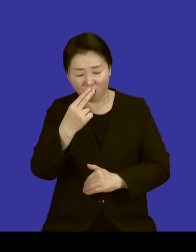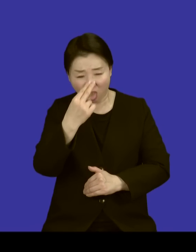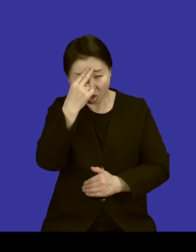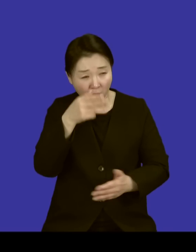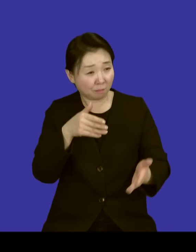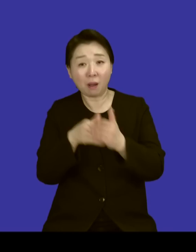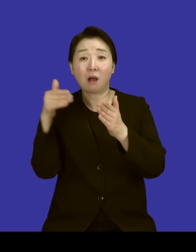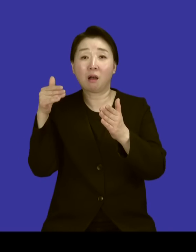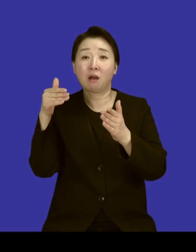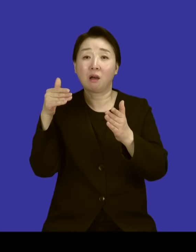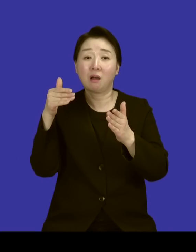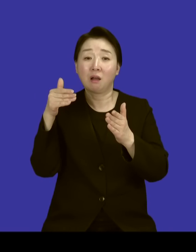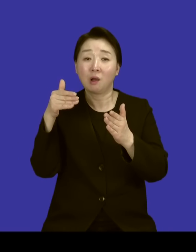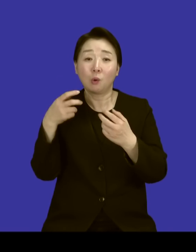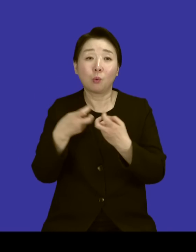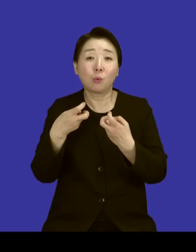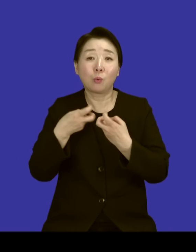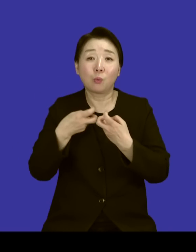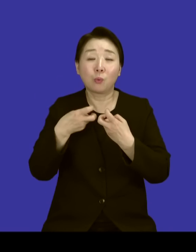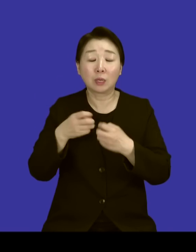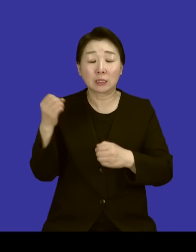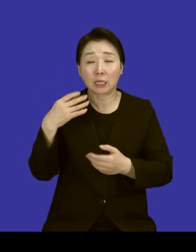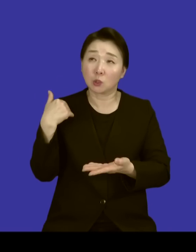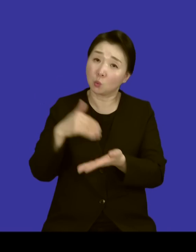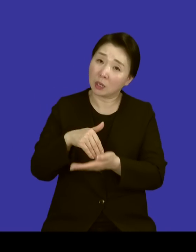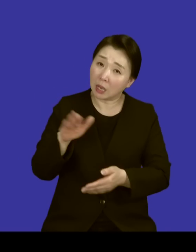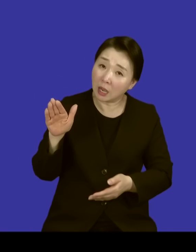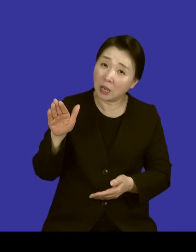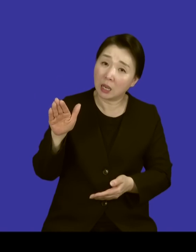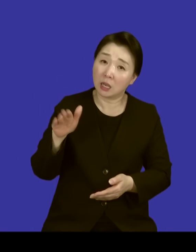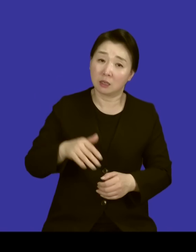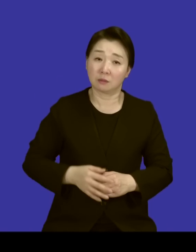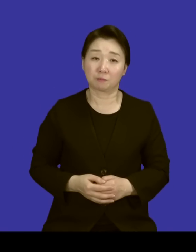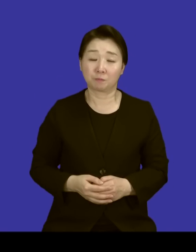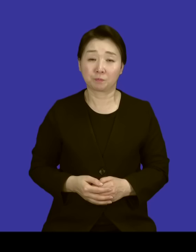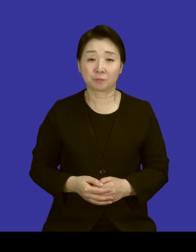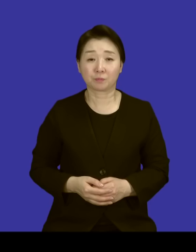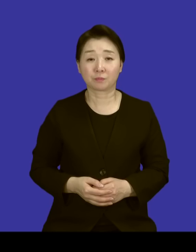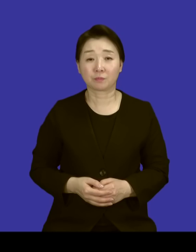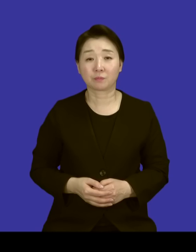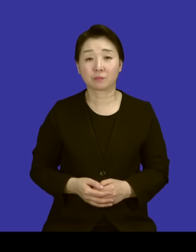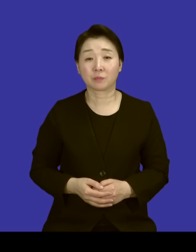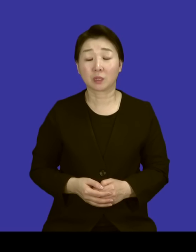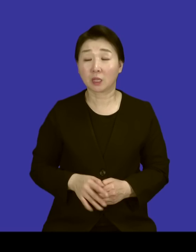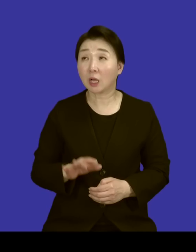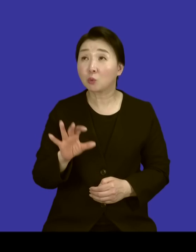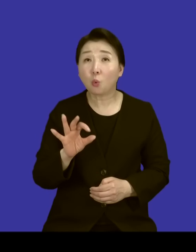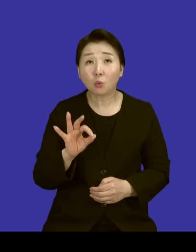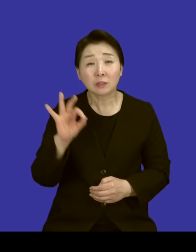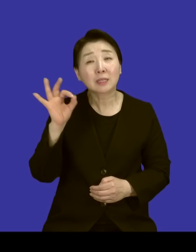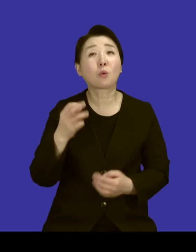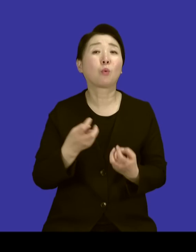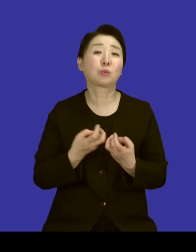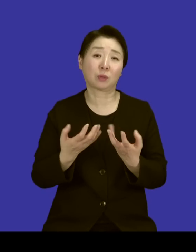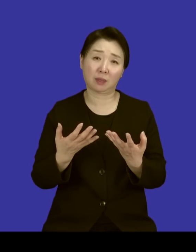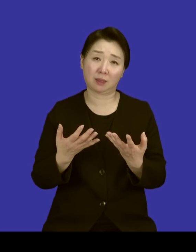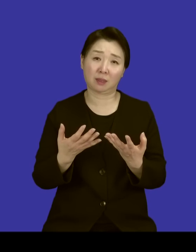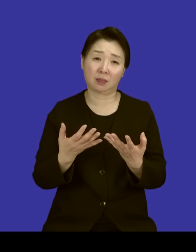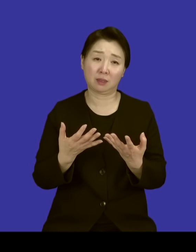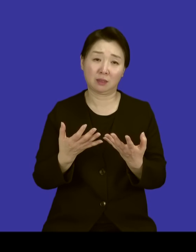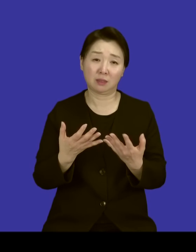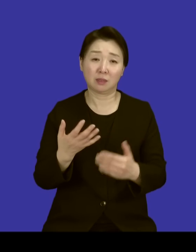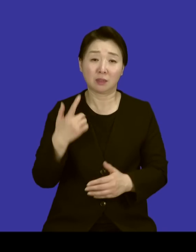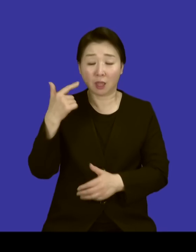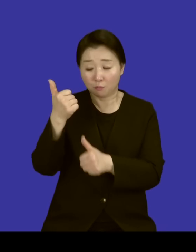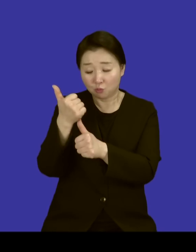네. 어떻게 해야 되나? 다시 돌아가야 되나? 제가 어디서 그 돈을 벌어요? 근데 제가 부목사 할 때 그